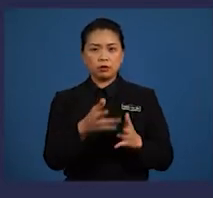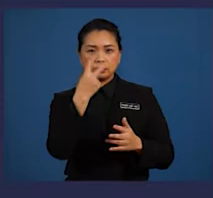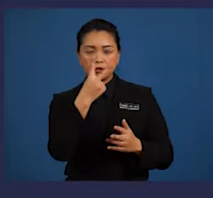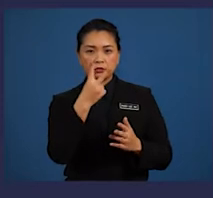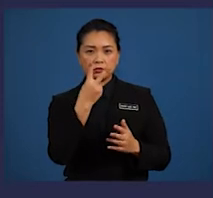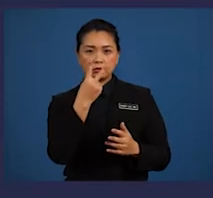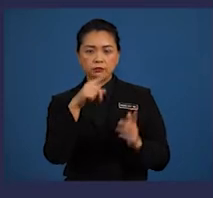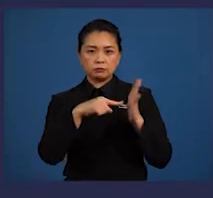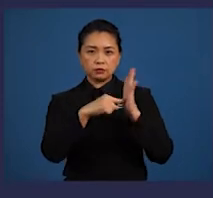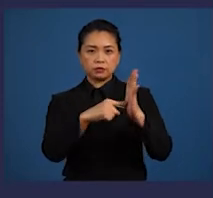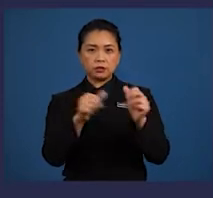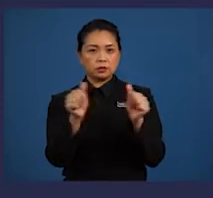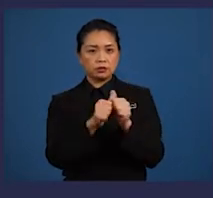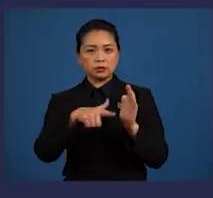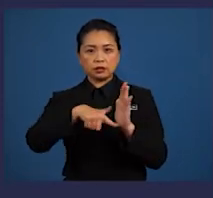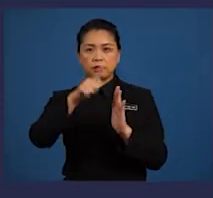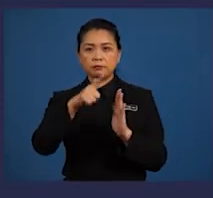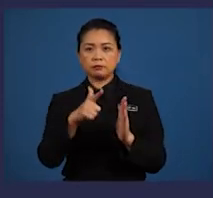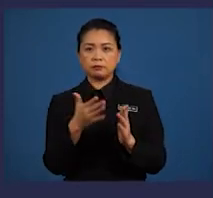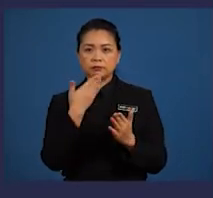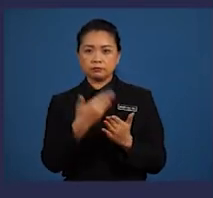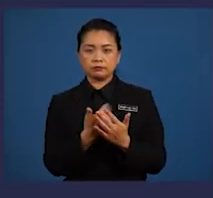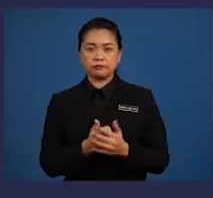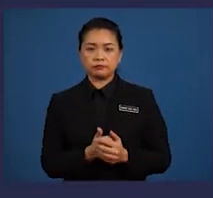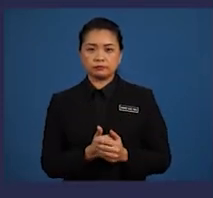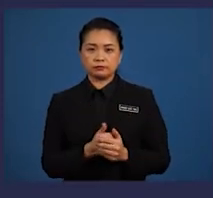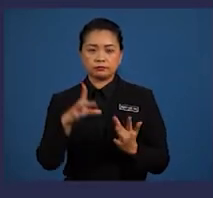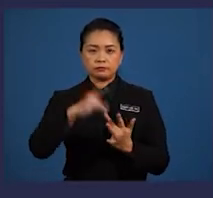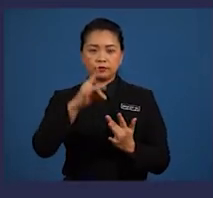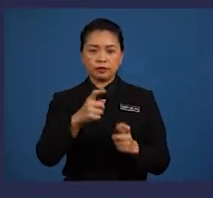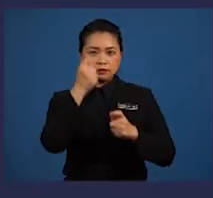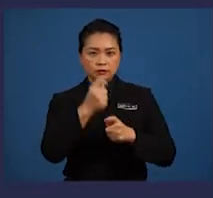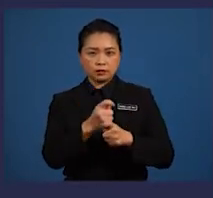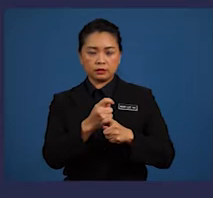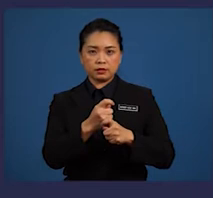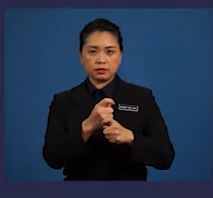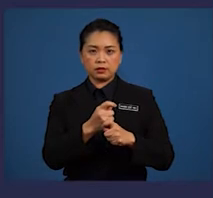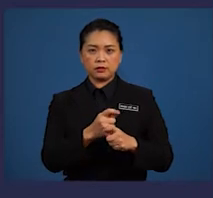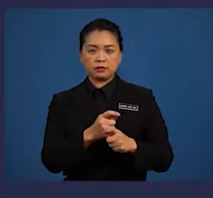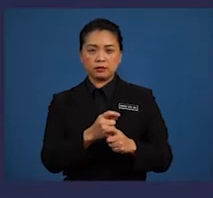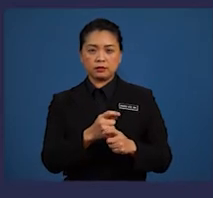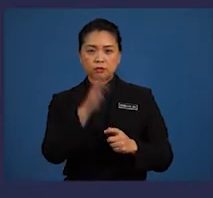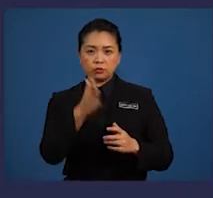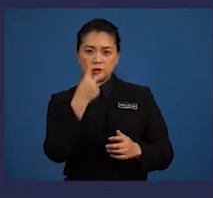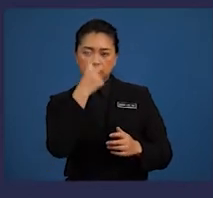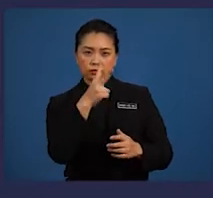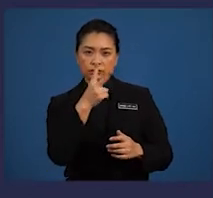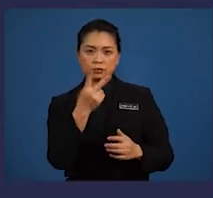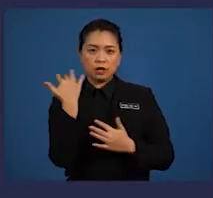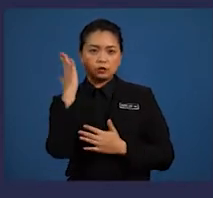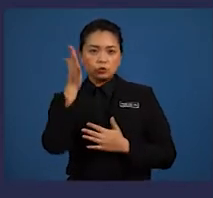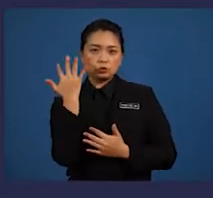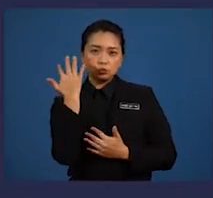persembahan matte media dengan lebih lanjut pemilihannya tepat dilakukan audion pasti akan the